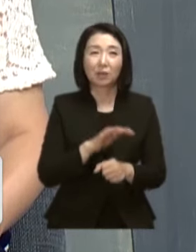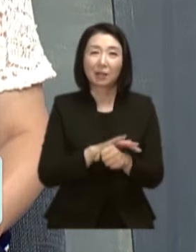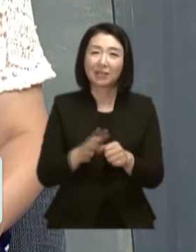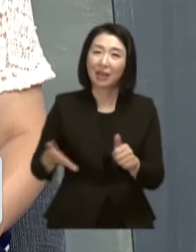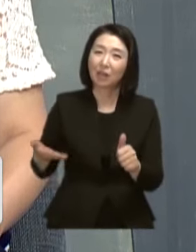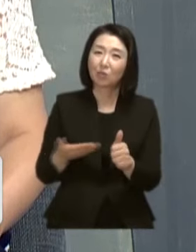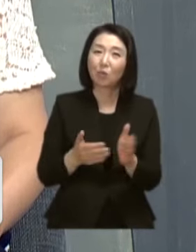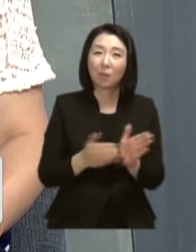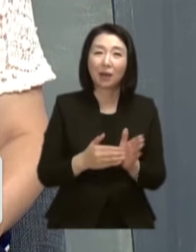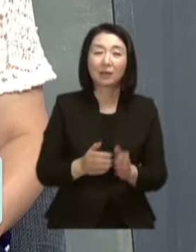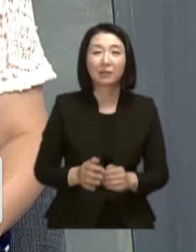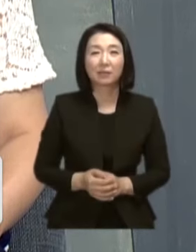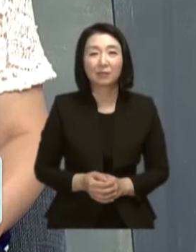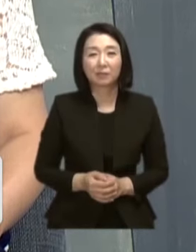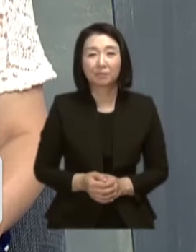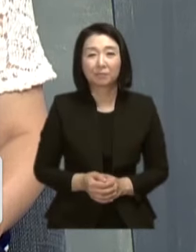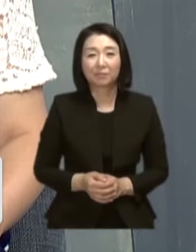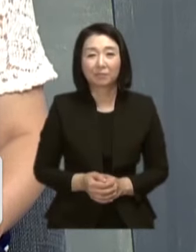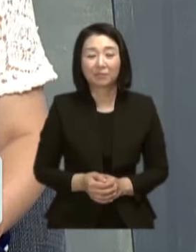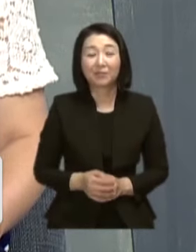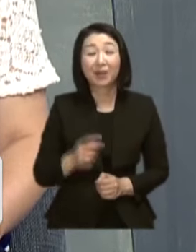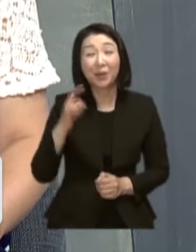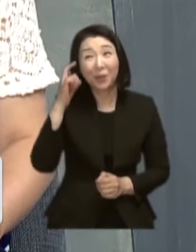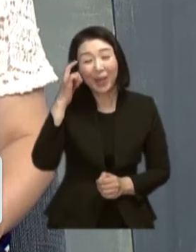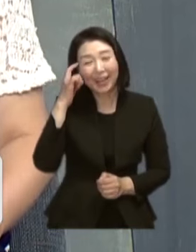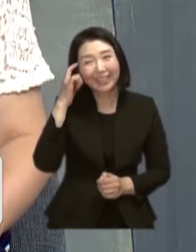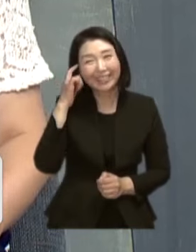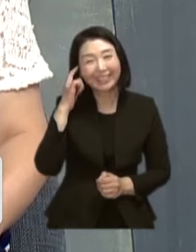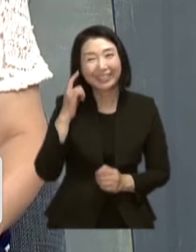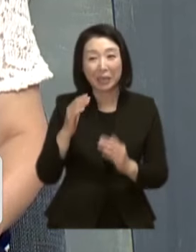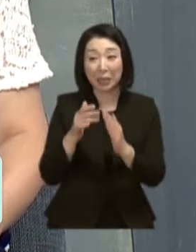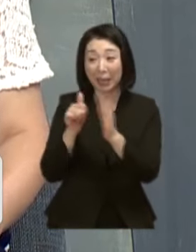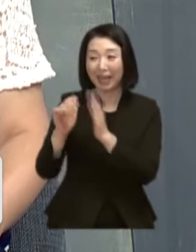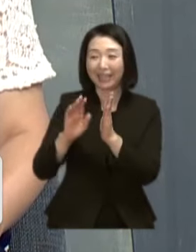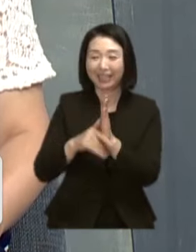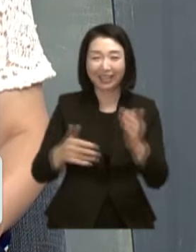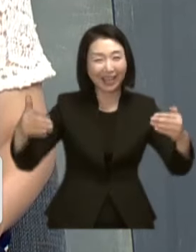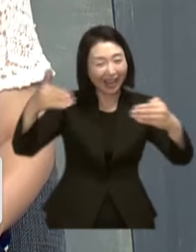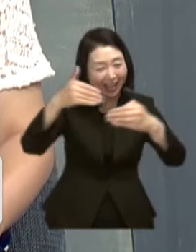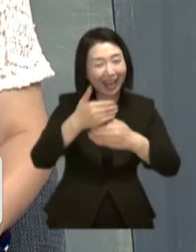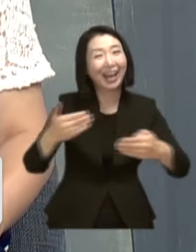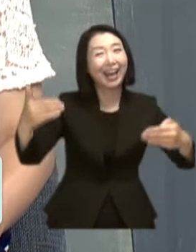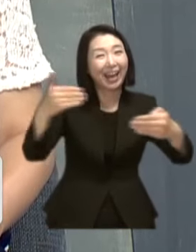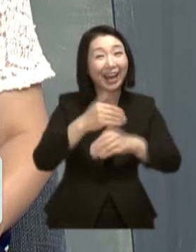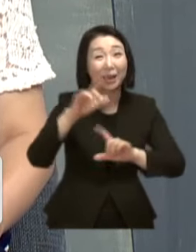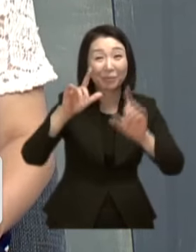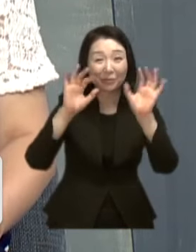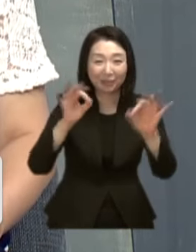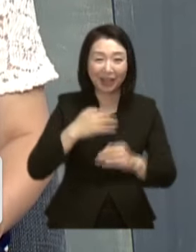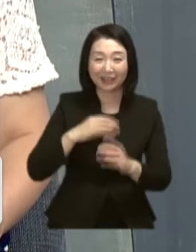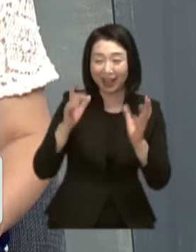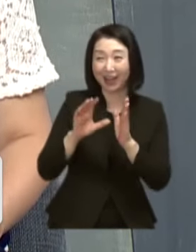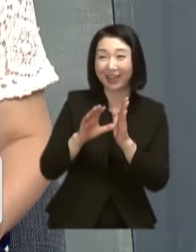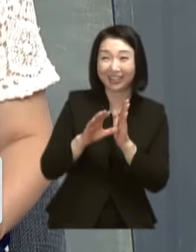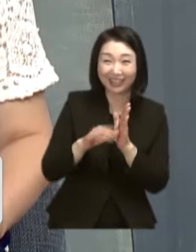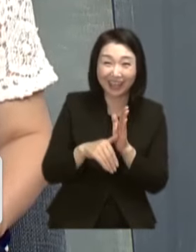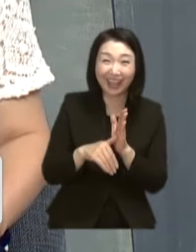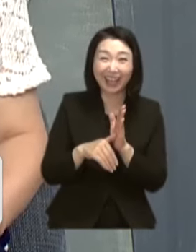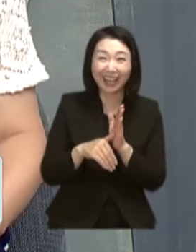주셨으면 그 앞에 들어갈 때 한 명씩 다 껴안고 들어가는 모습이 야, 정말 뭐 제가 어렸을 때보다 더 좋아